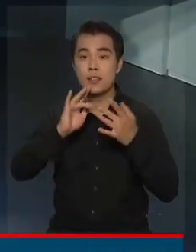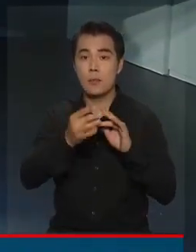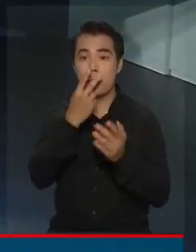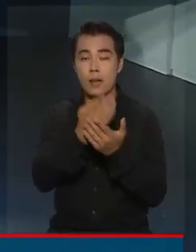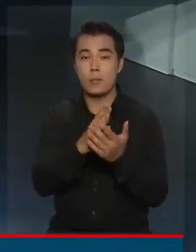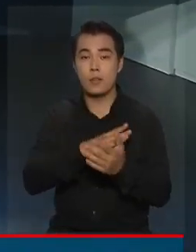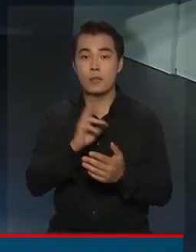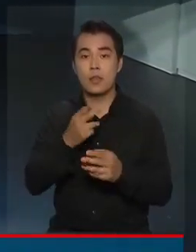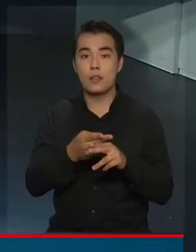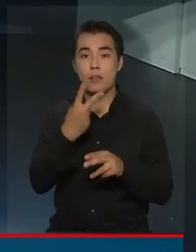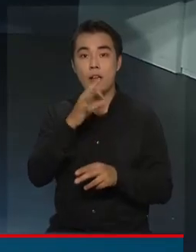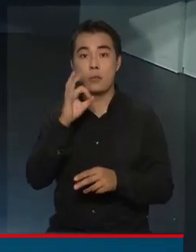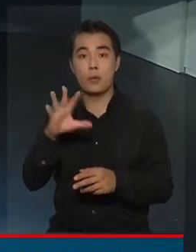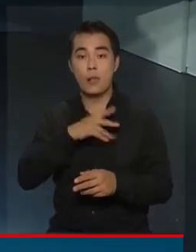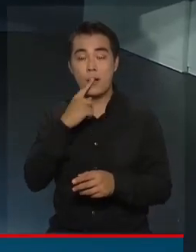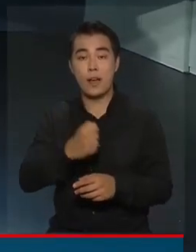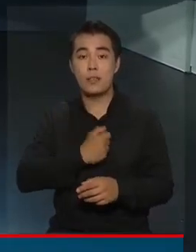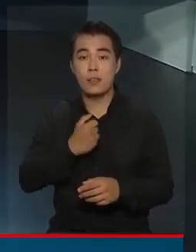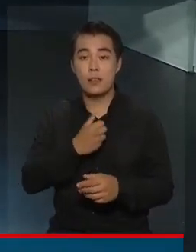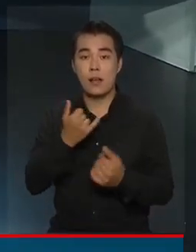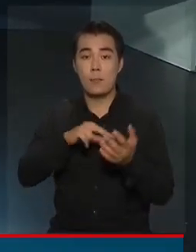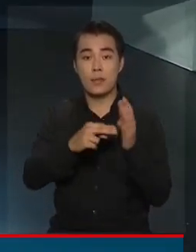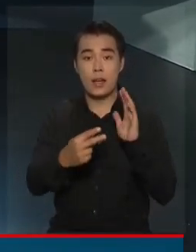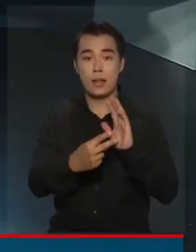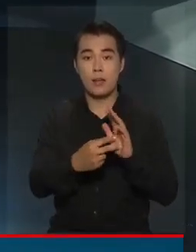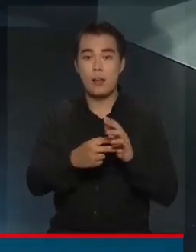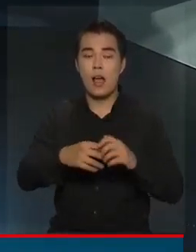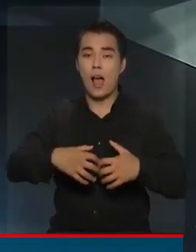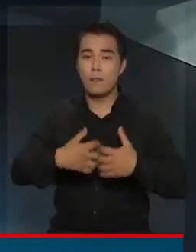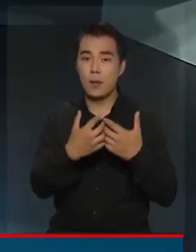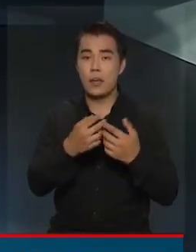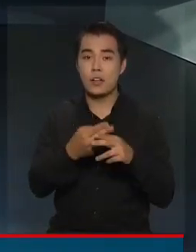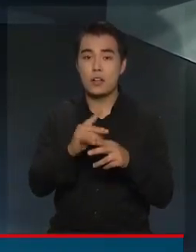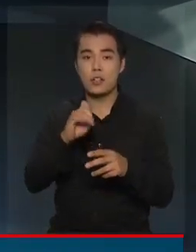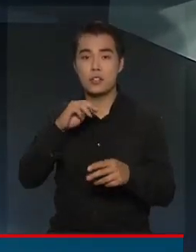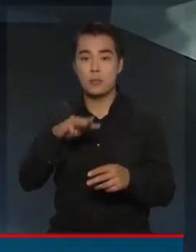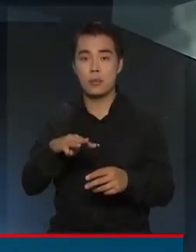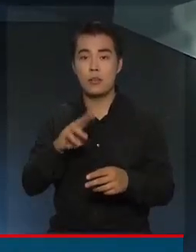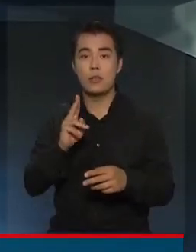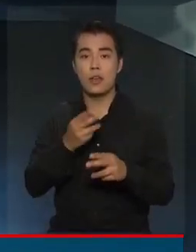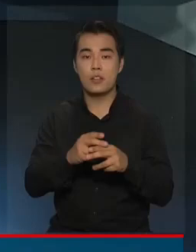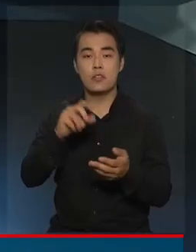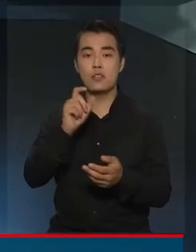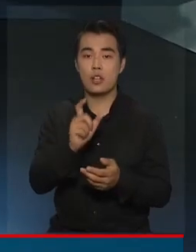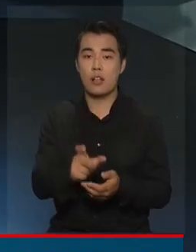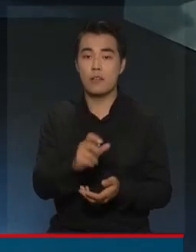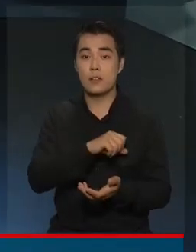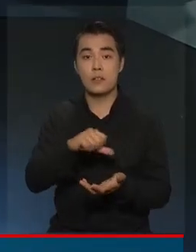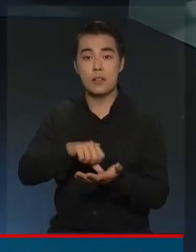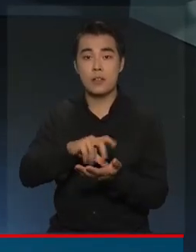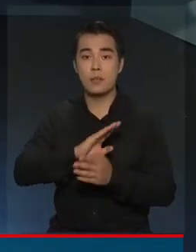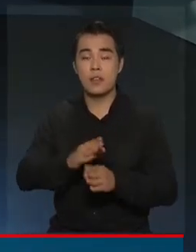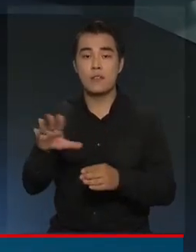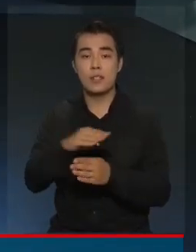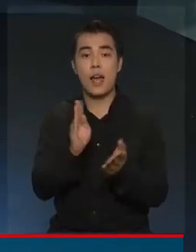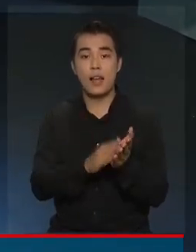система «Срочники 2.0», где по специальному алгоритму, автоматическом режиме, то есть никакого человеческого фактора, все